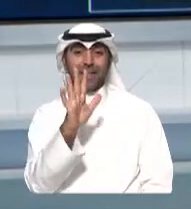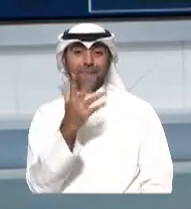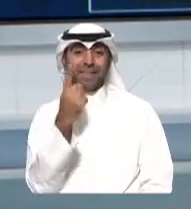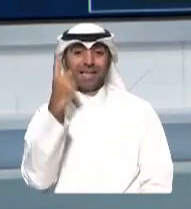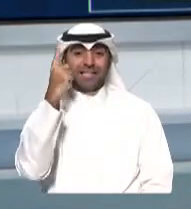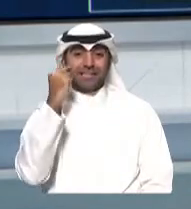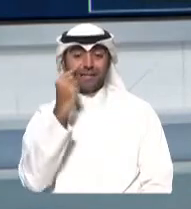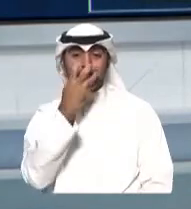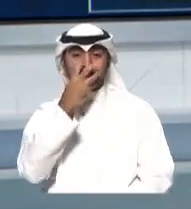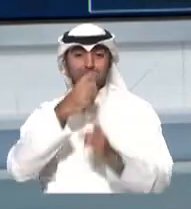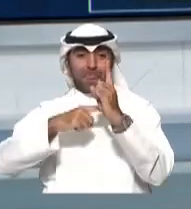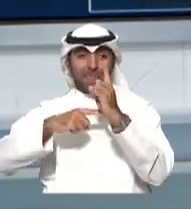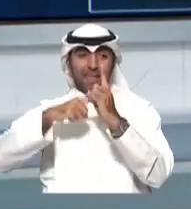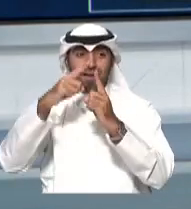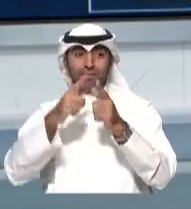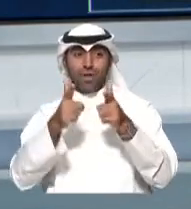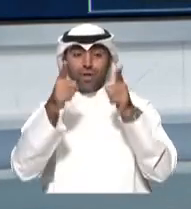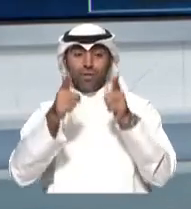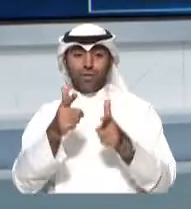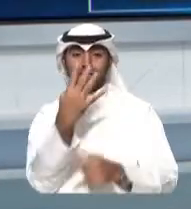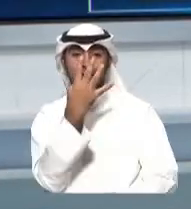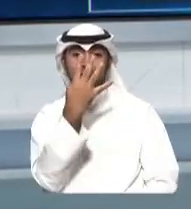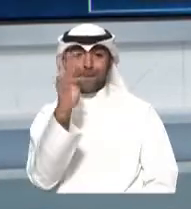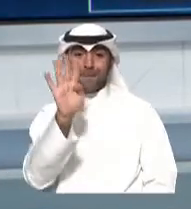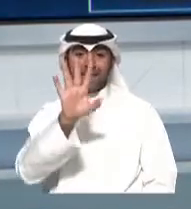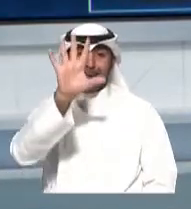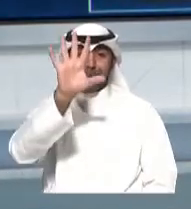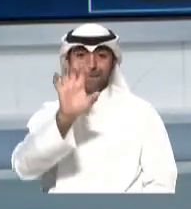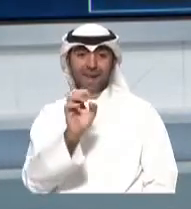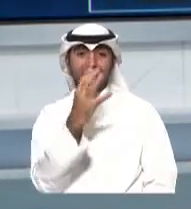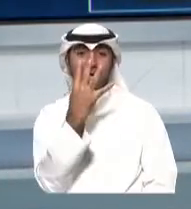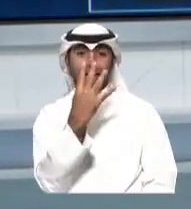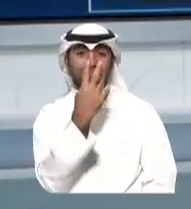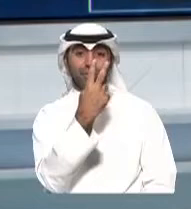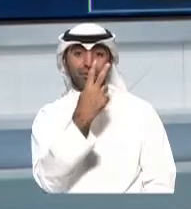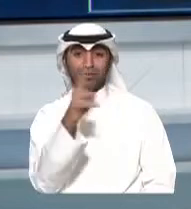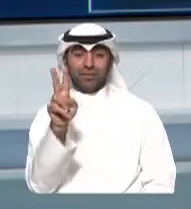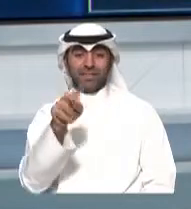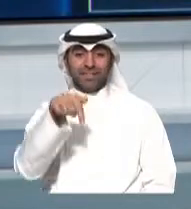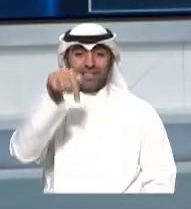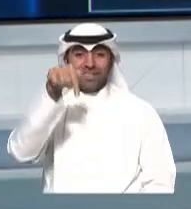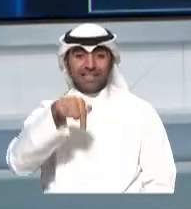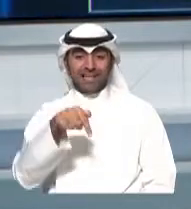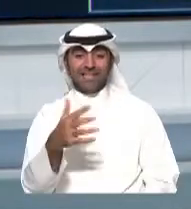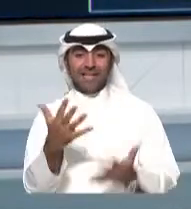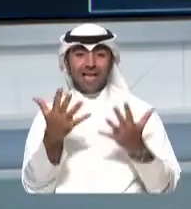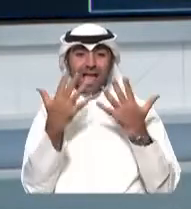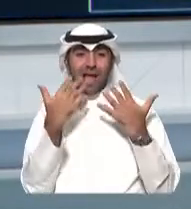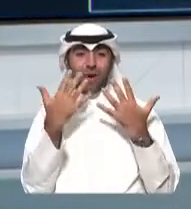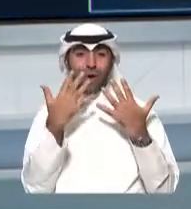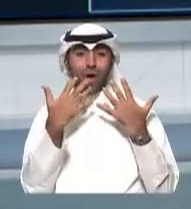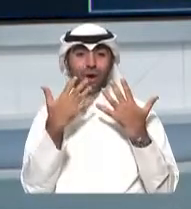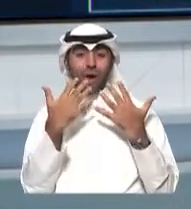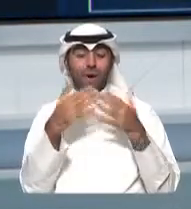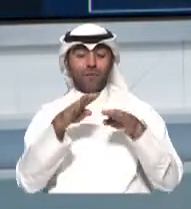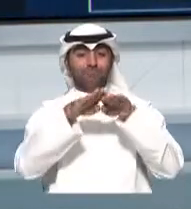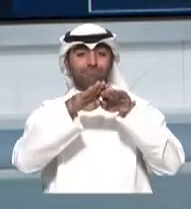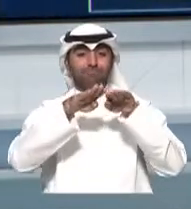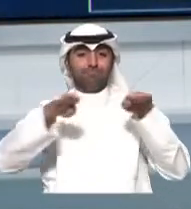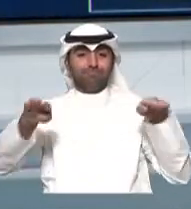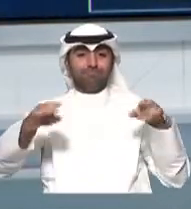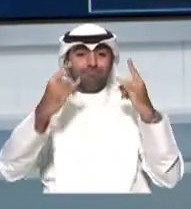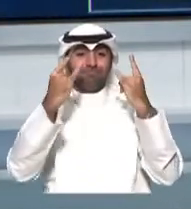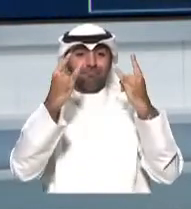العظمى في مدينة الكويت، السبت 40 والصغرى 24 درجة مئوية. أعزائي المشاهدين، الأجواء مستقرة والرياح خفيفة لمعتدلة